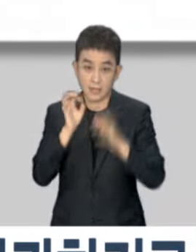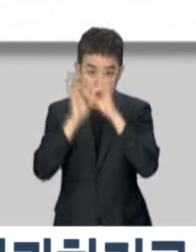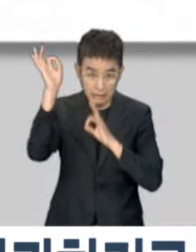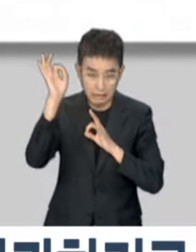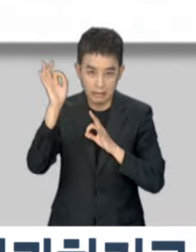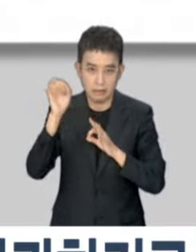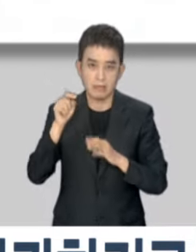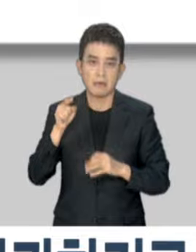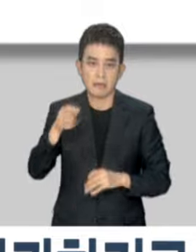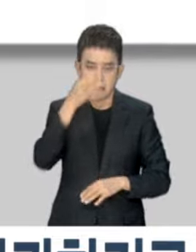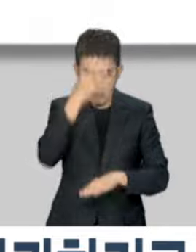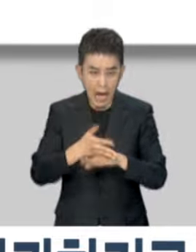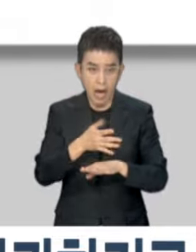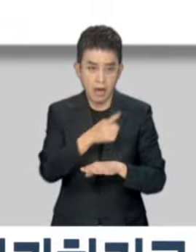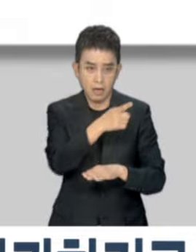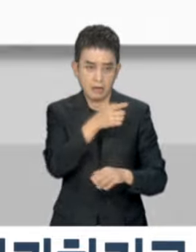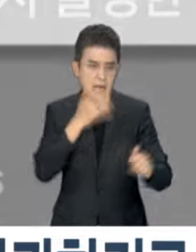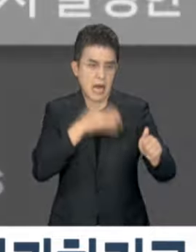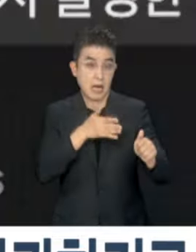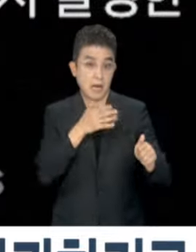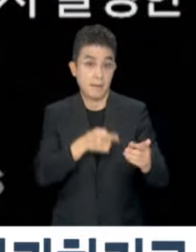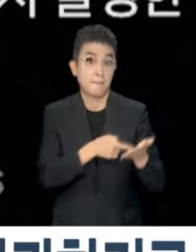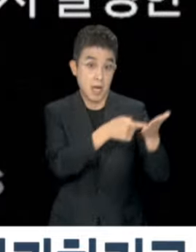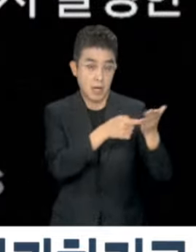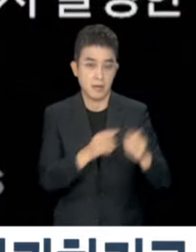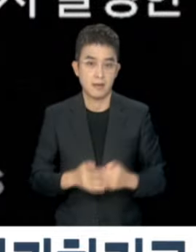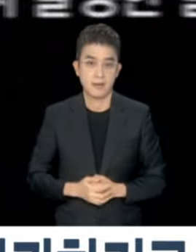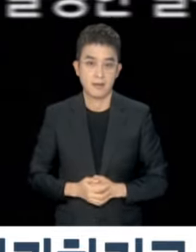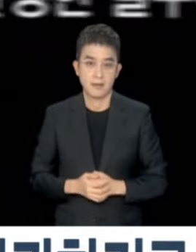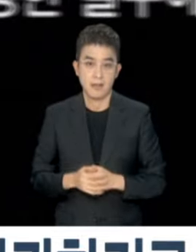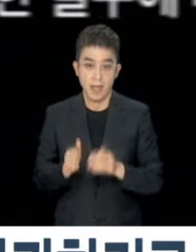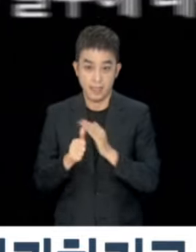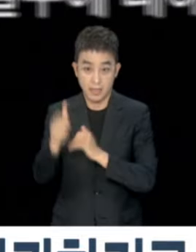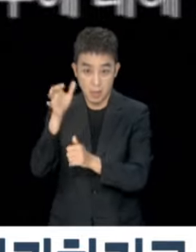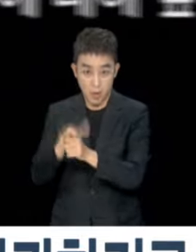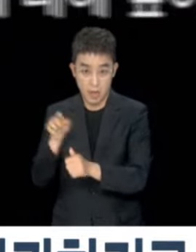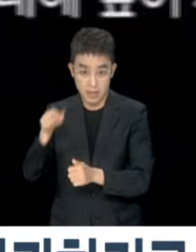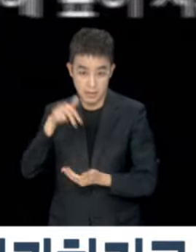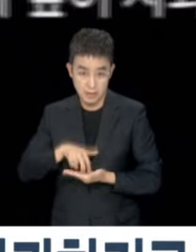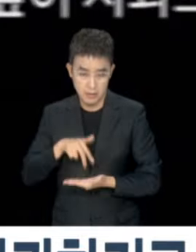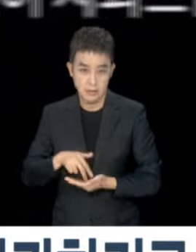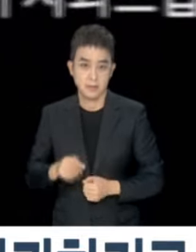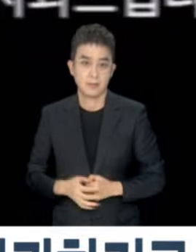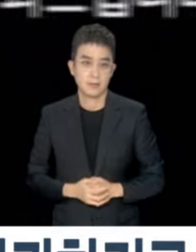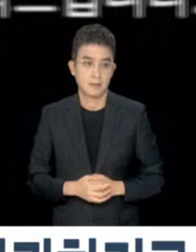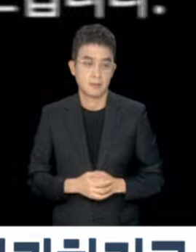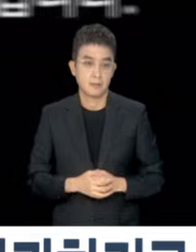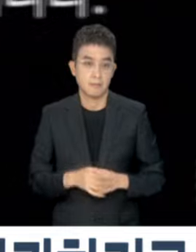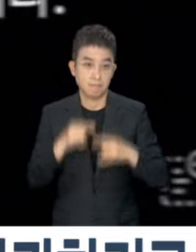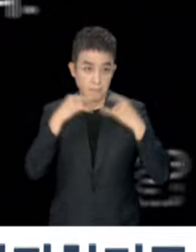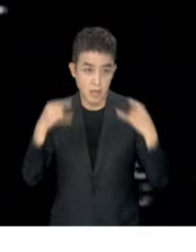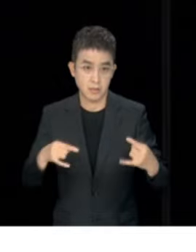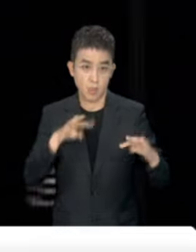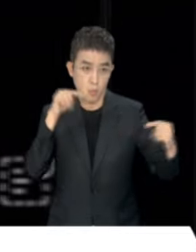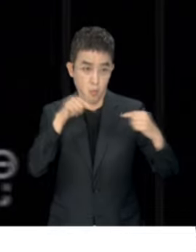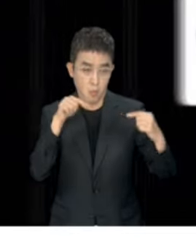측에 사과와 재발 방지를 요청했습니다. 대사관은 사안의 엄중함을 고려해 프랑스